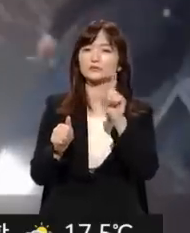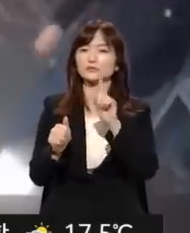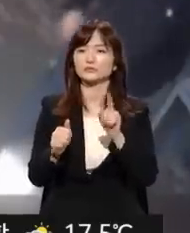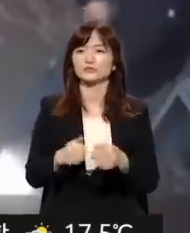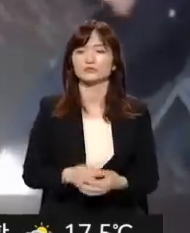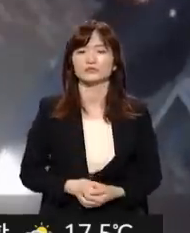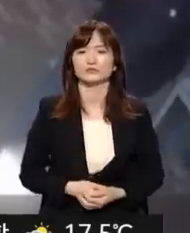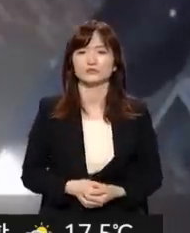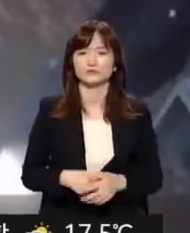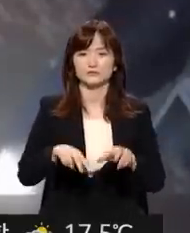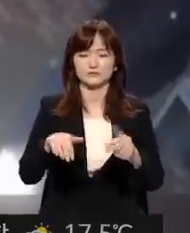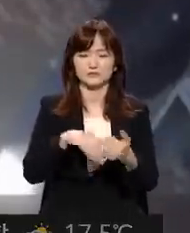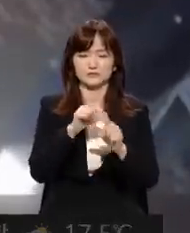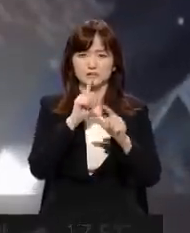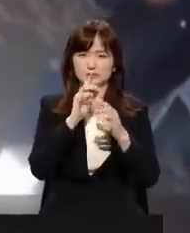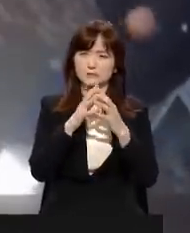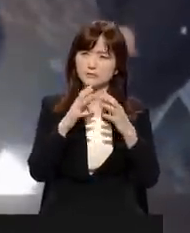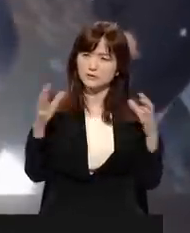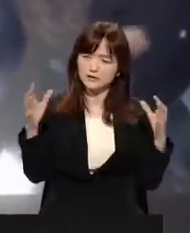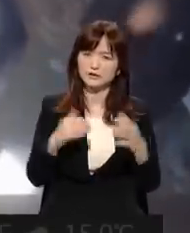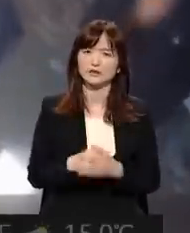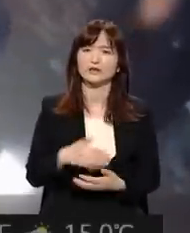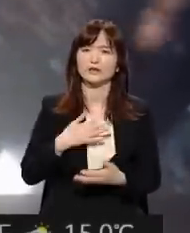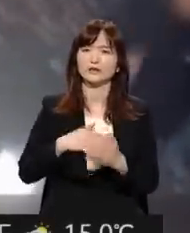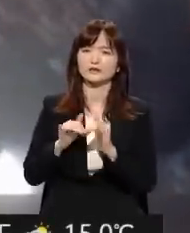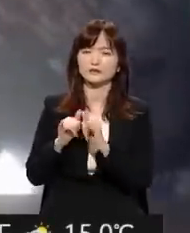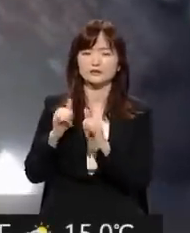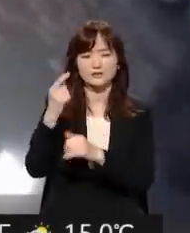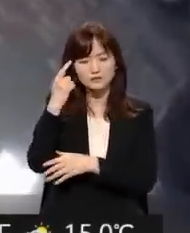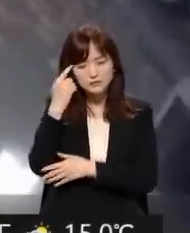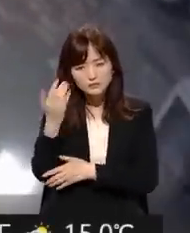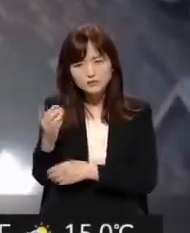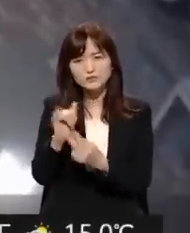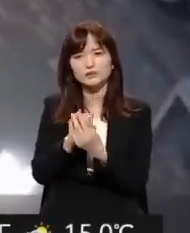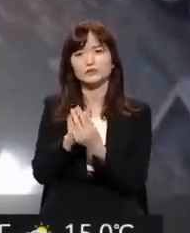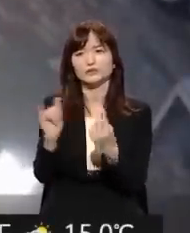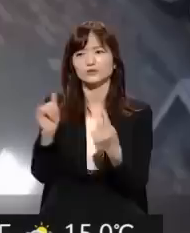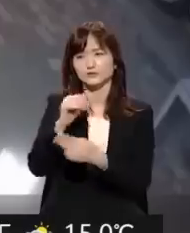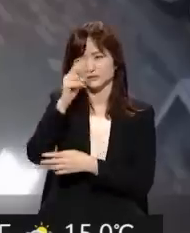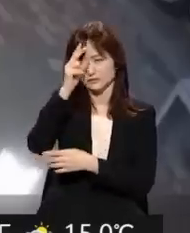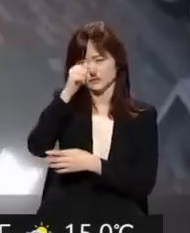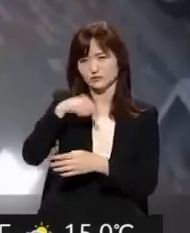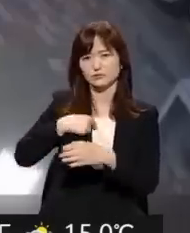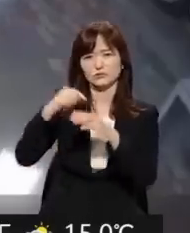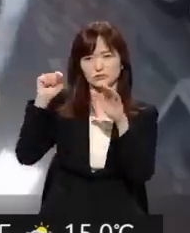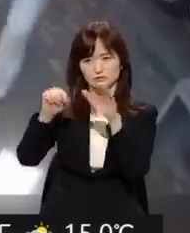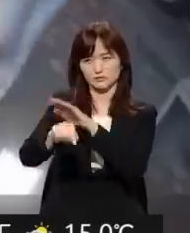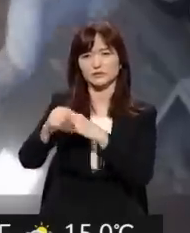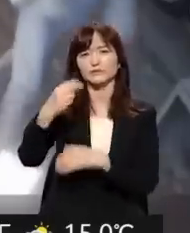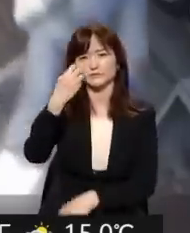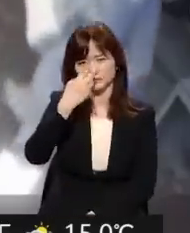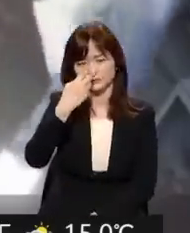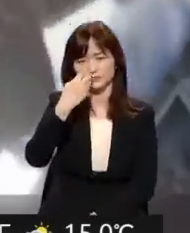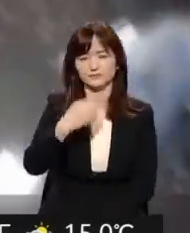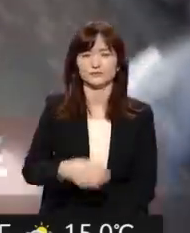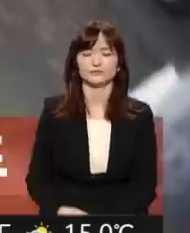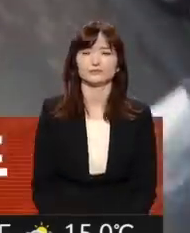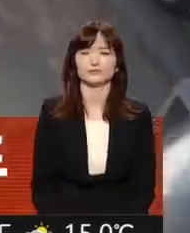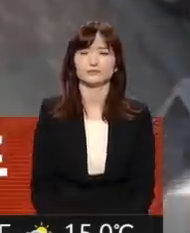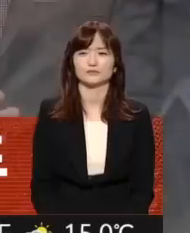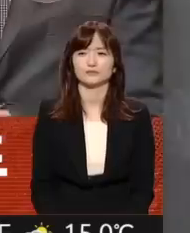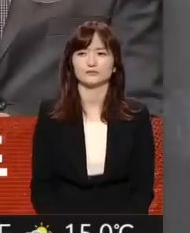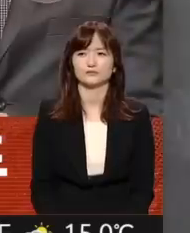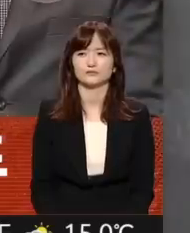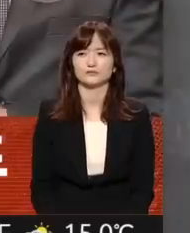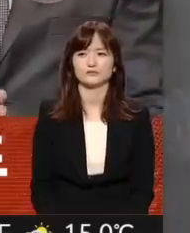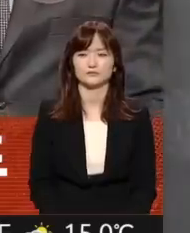좀 커지니까는 지인한테 연락을 들어가지고 저 두 사람이 경찰서에 자진 출두해서 조사를 받았습니다. 그런데 아까시피 두